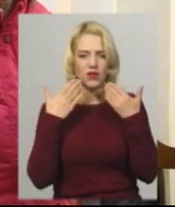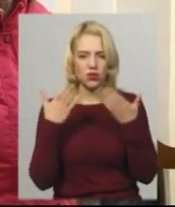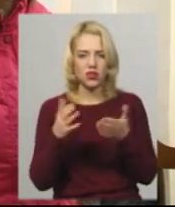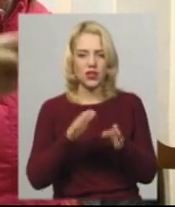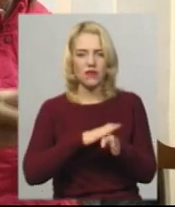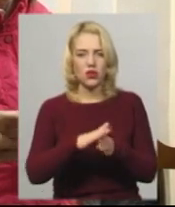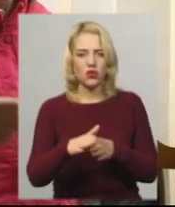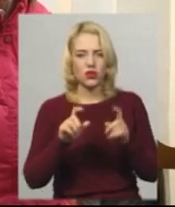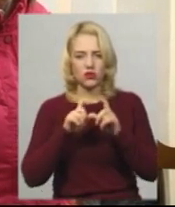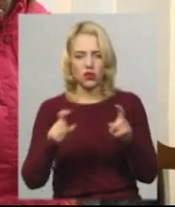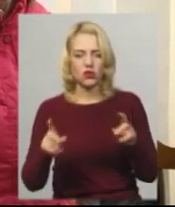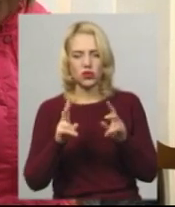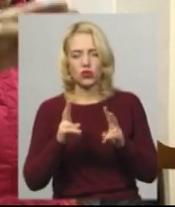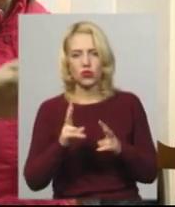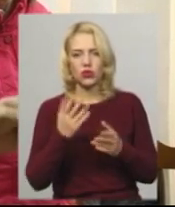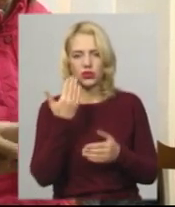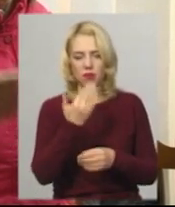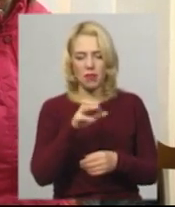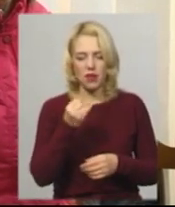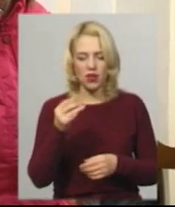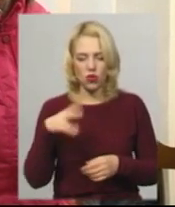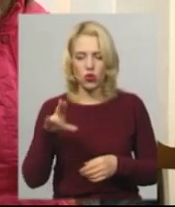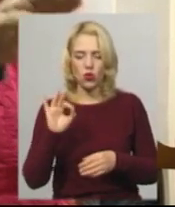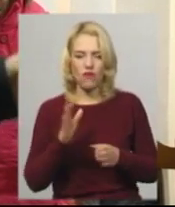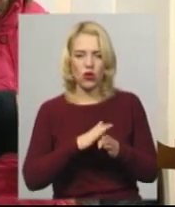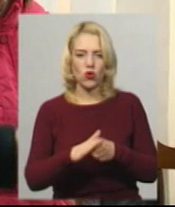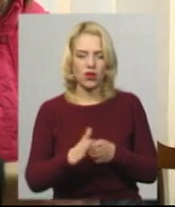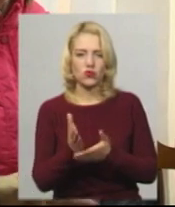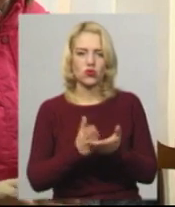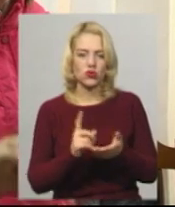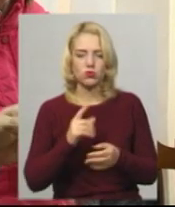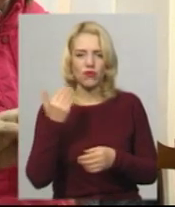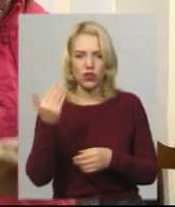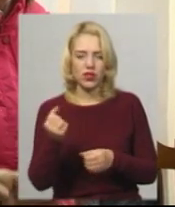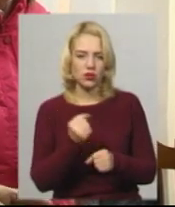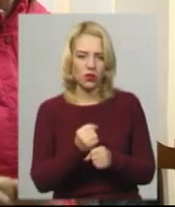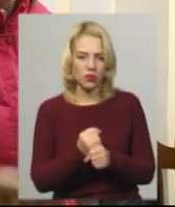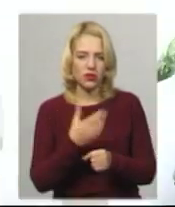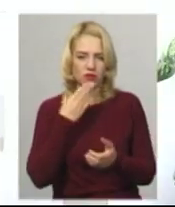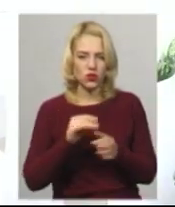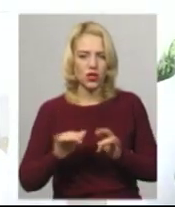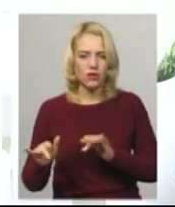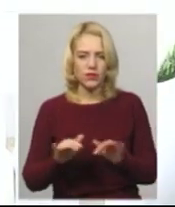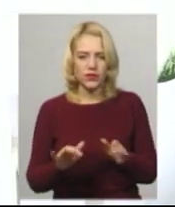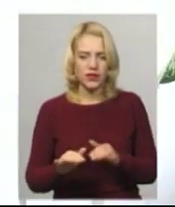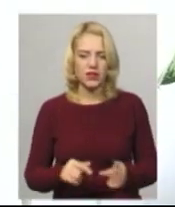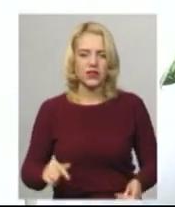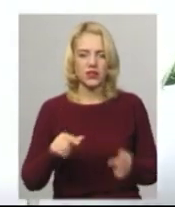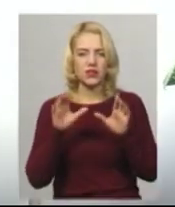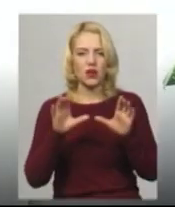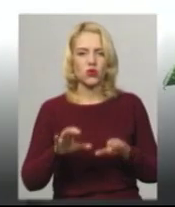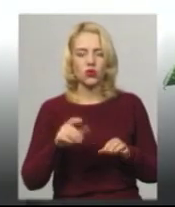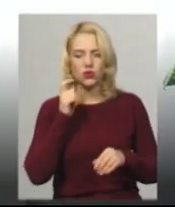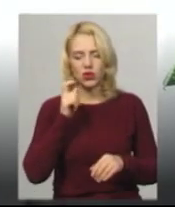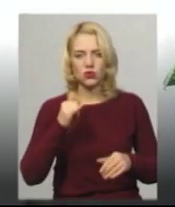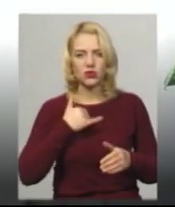виконавчий орган, якому належить майна, до виконавчої служби для того, щоб вона вчинила свої дії згідно закону України. В нас є рішення суду, яке